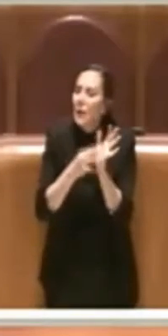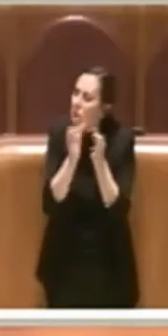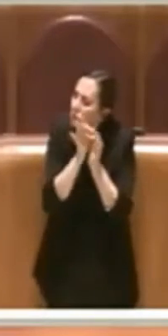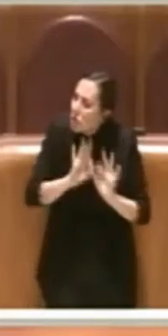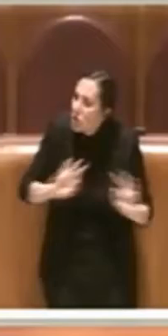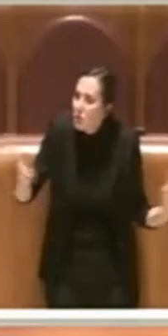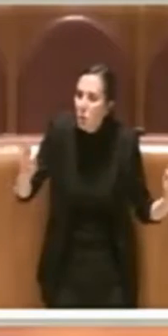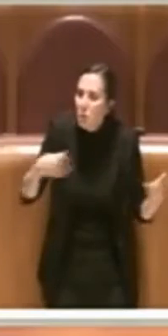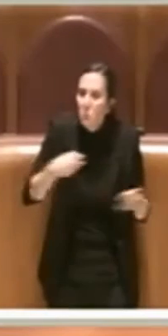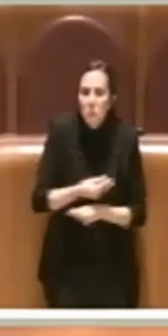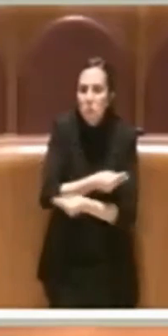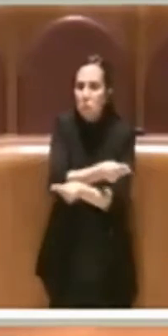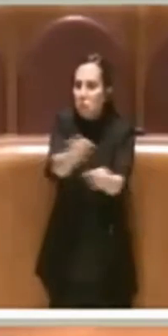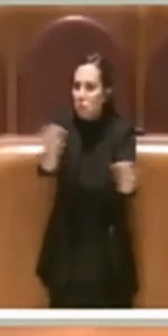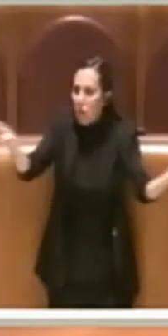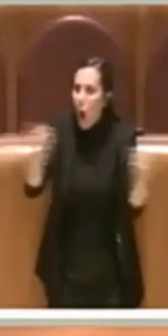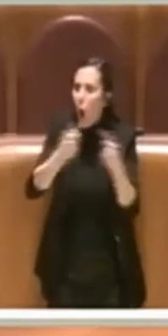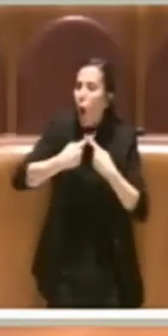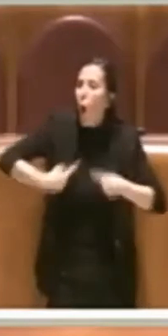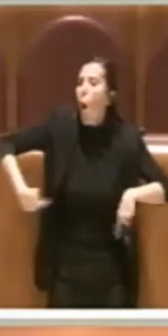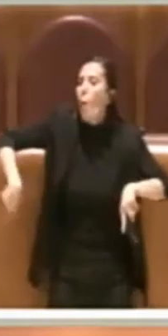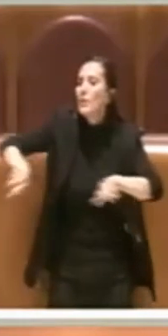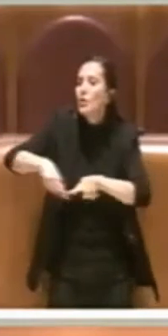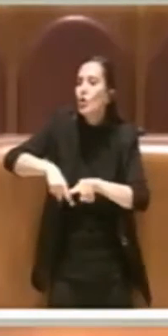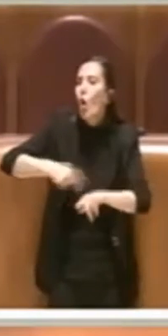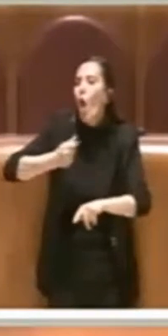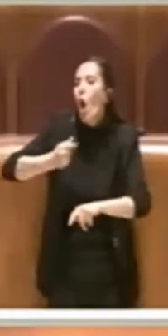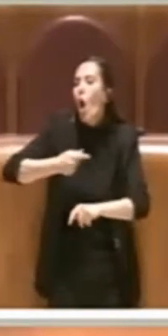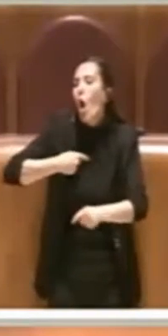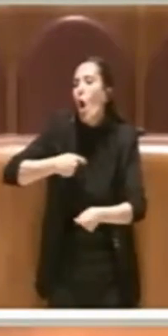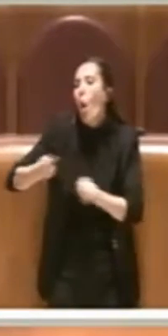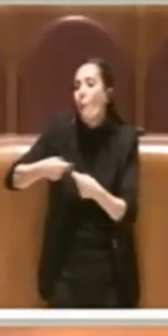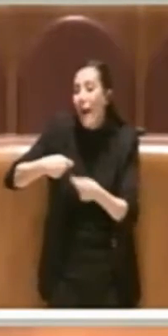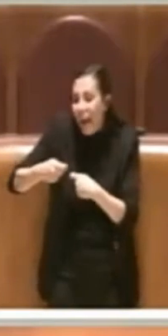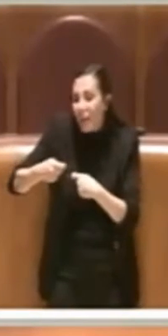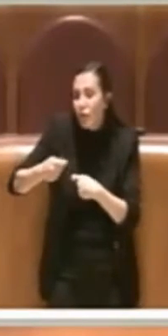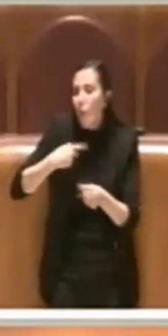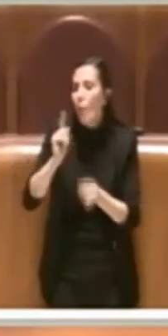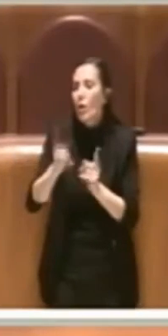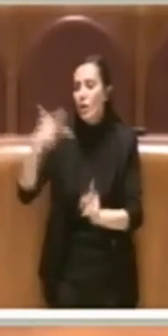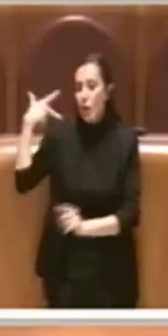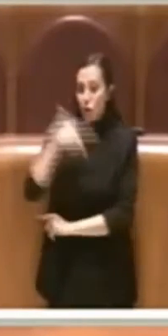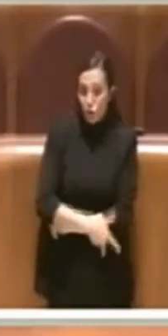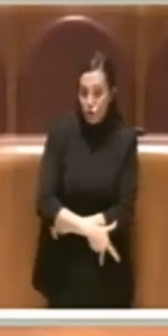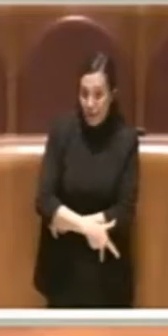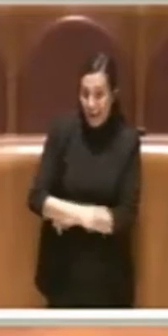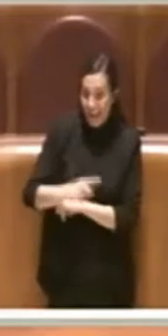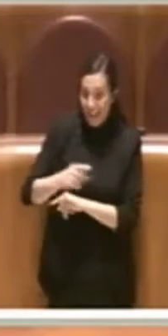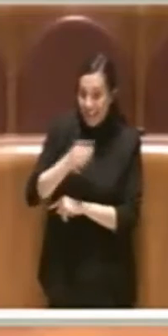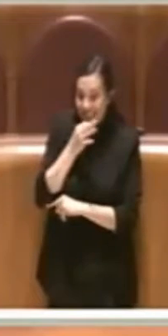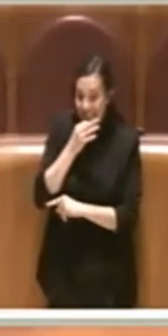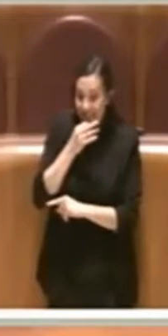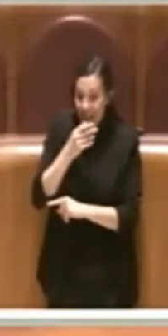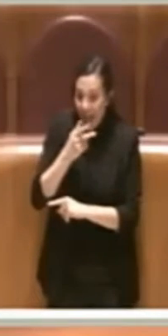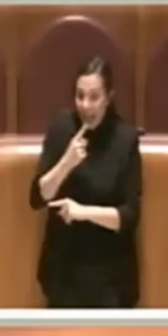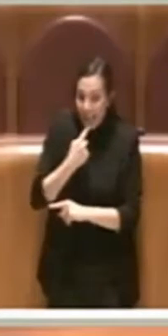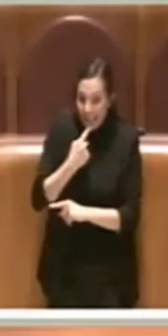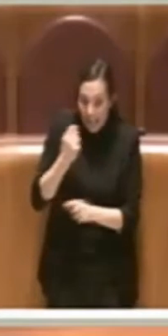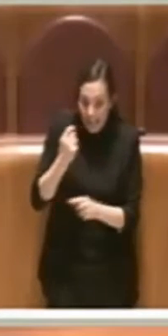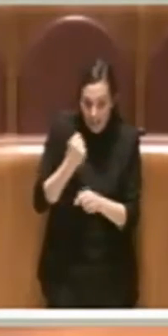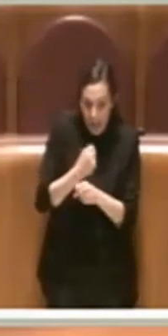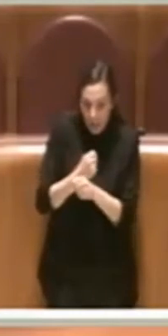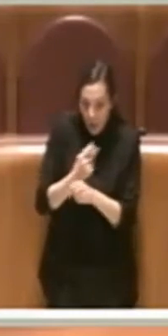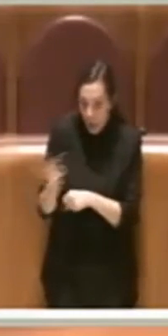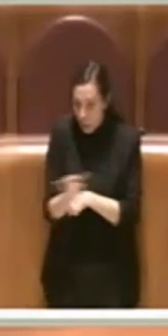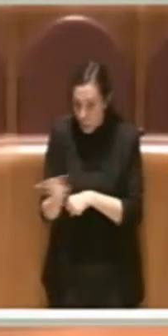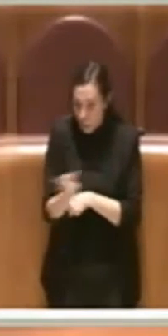disposta a farveli avere in Commissione Commercio, Congiunta Politiche Sociali, visto che il tema è di ambedue le commissioni.